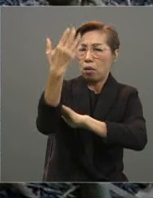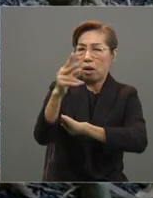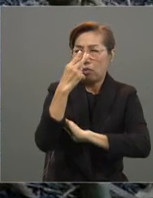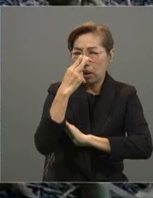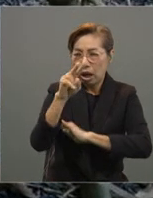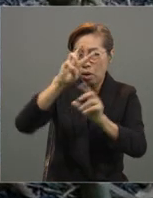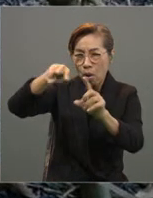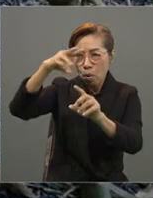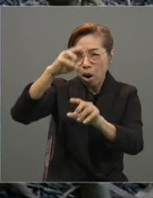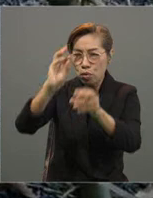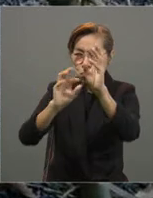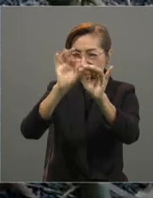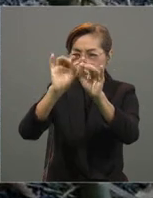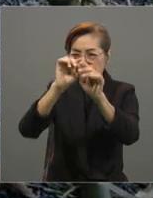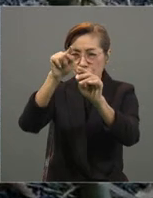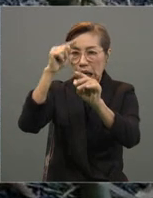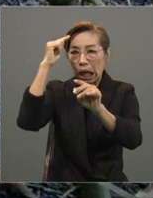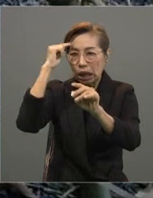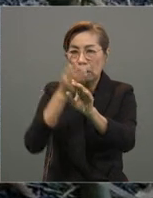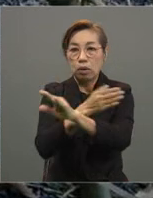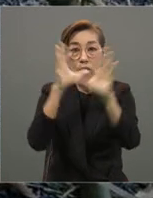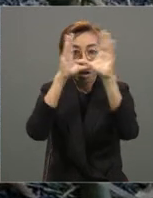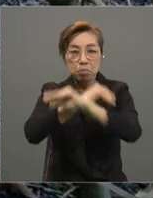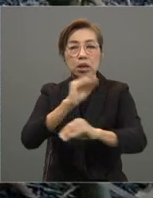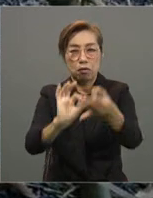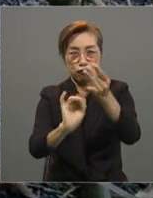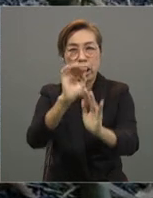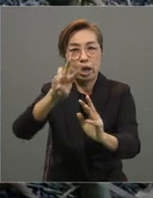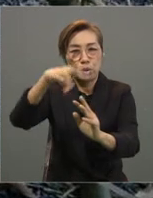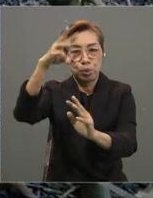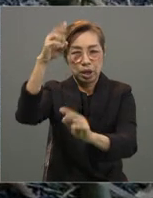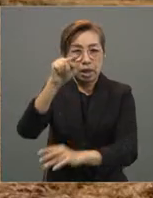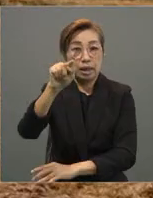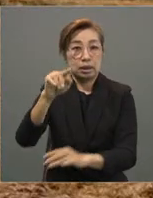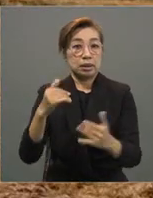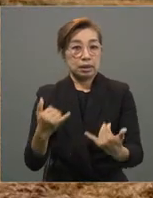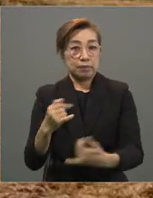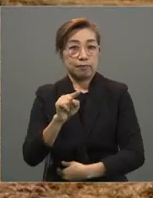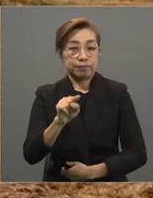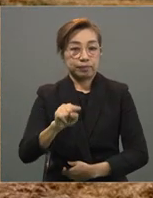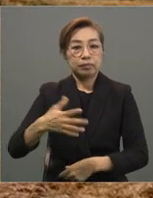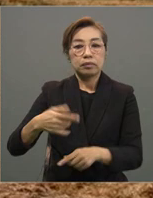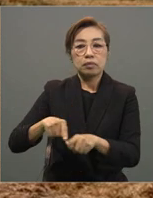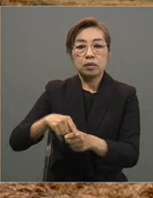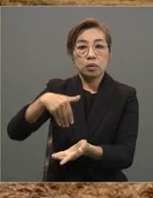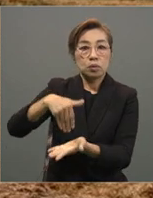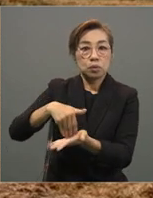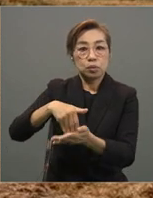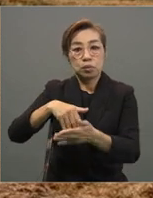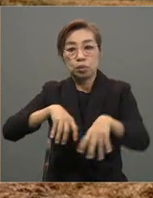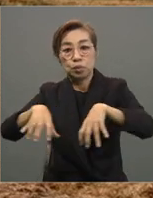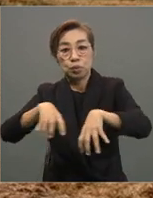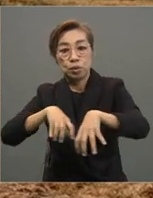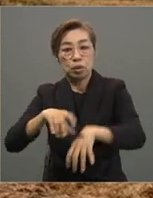แล้วก็คาดว่าไฟน่าจะลุกไหม้เนี่ยตั้งแต่ช่วงคืนที่ผ่านมาแล้วด้วยเบื้องต้นมีรายงานบอกว่าทางกองอำนวยการรักษาความมั่นคงภายใน